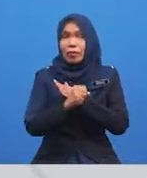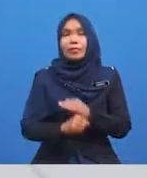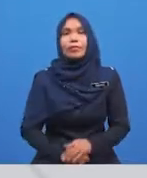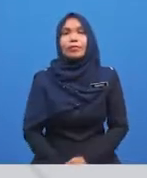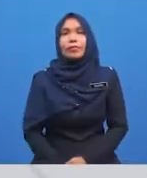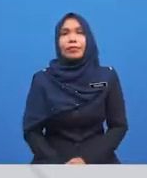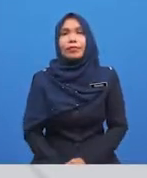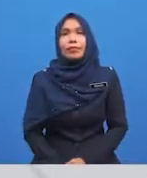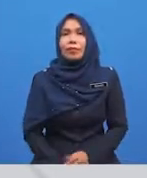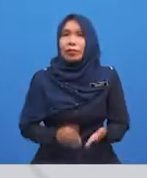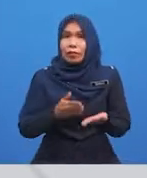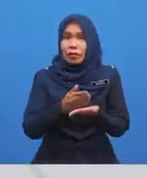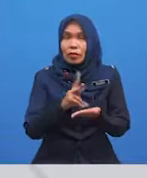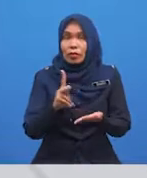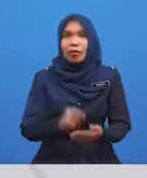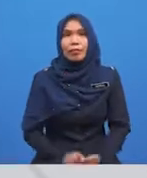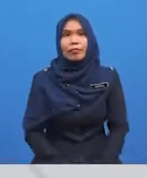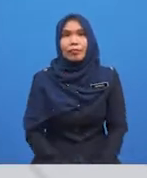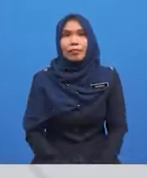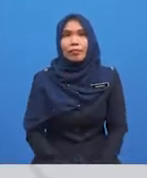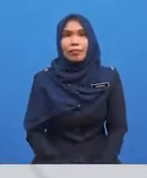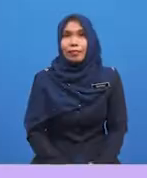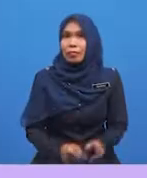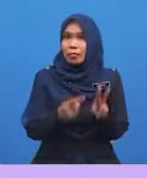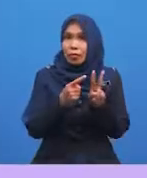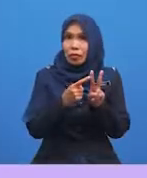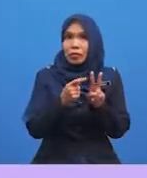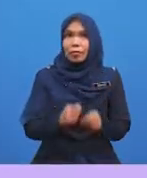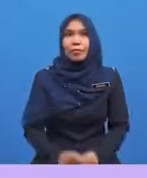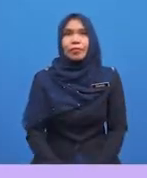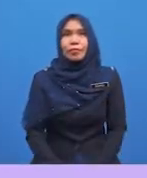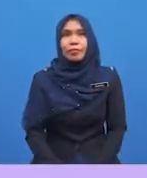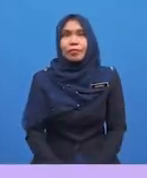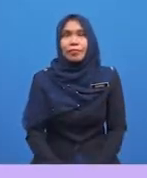akan teruskan kepada subtopik yang kedua, iaitu